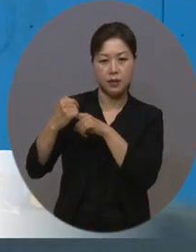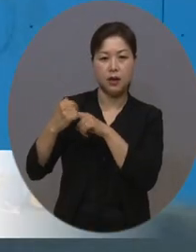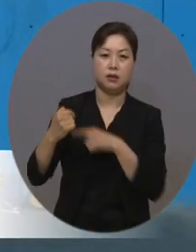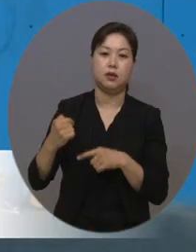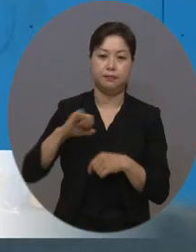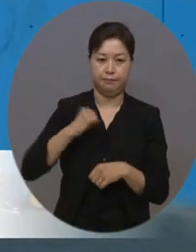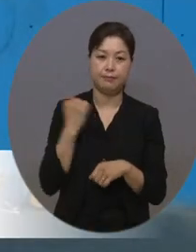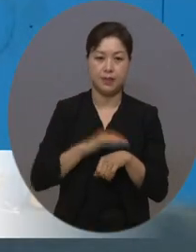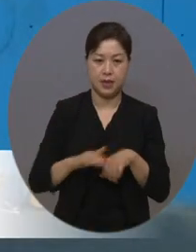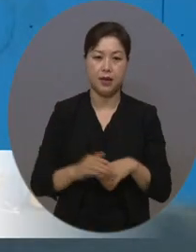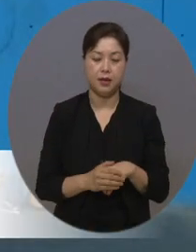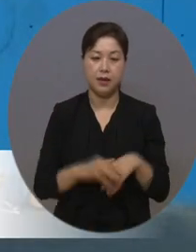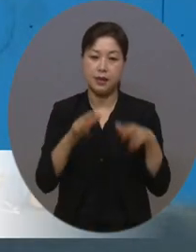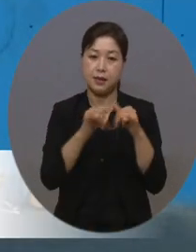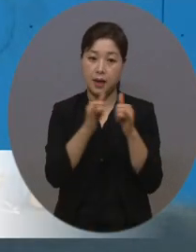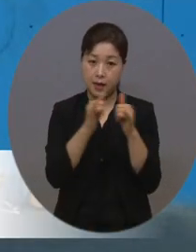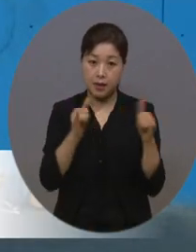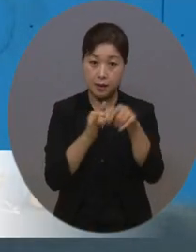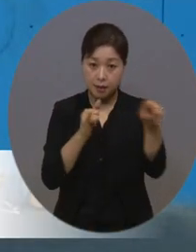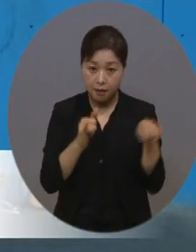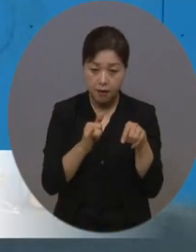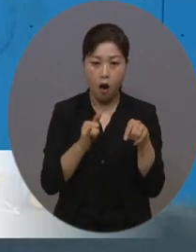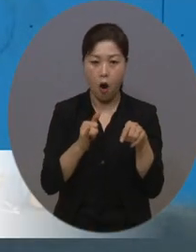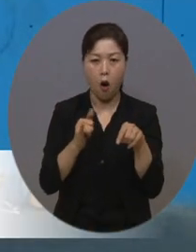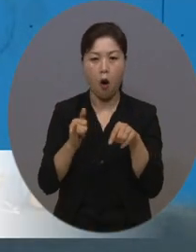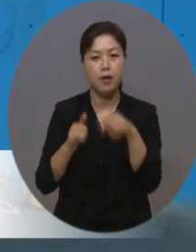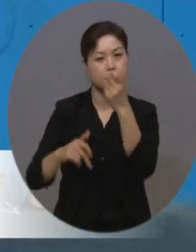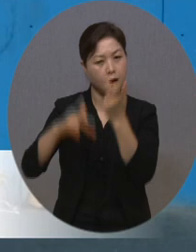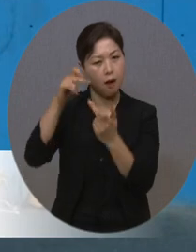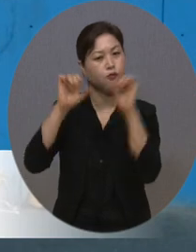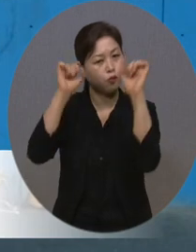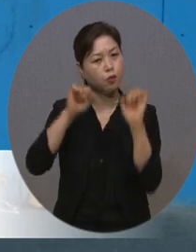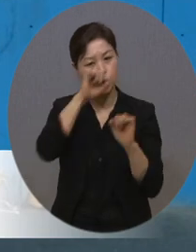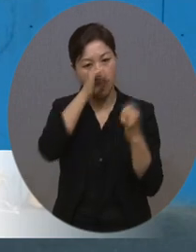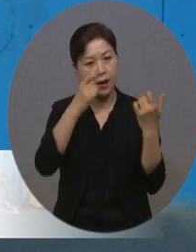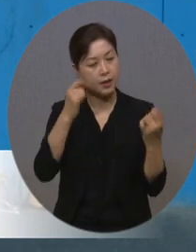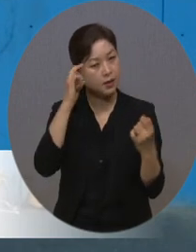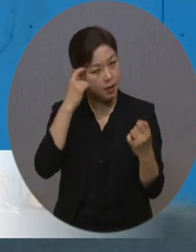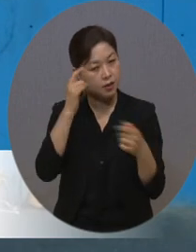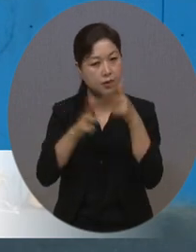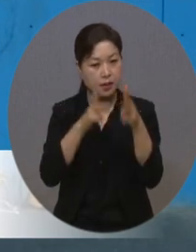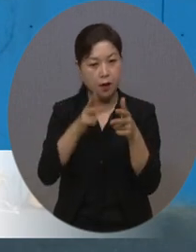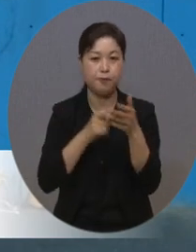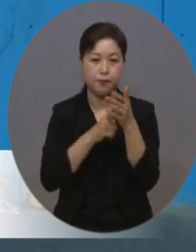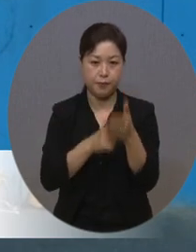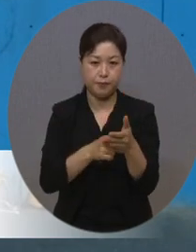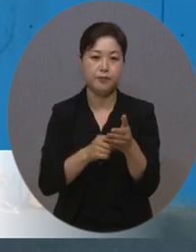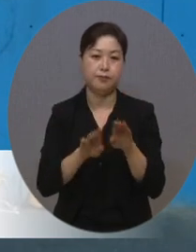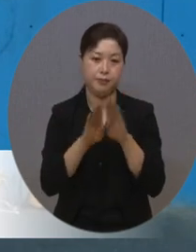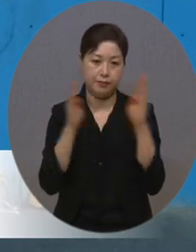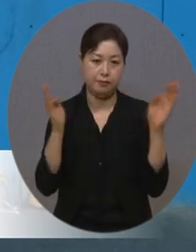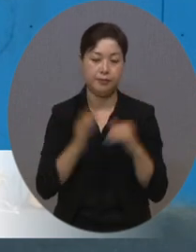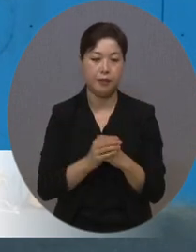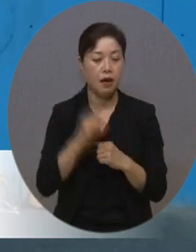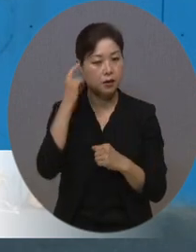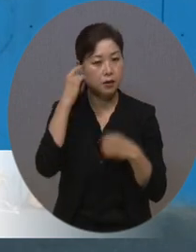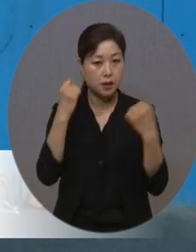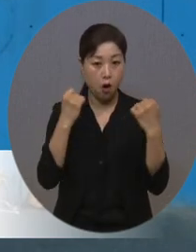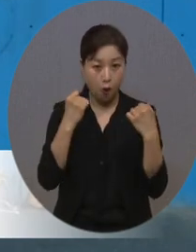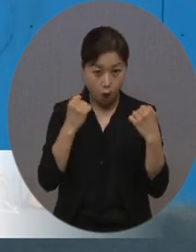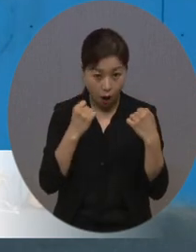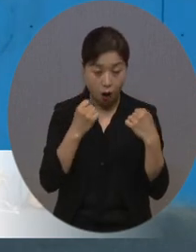이런 운동을 하면 아주 좋 같다는 생각이 들어서 살 물질이 너 그렇습니다 이렇게 정쟁과 외에도